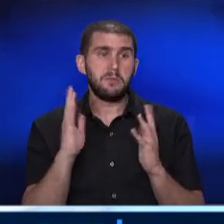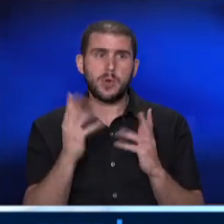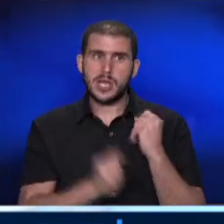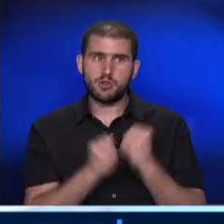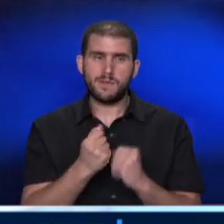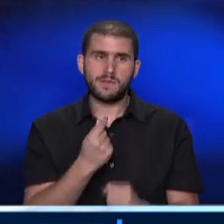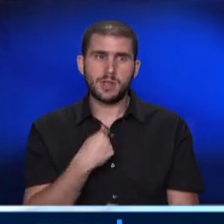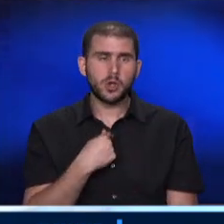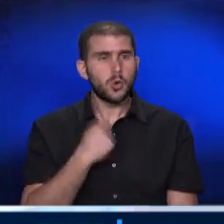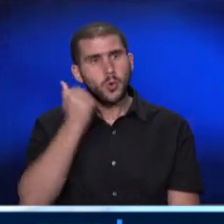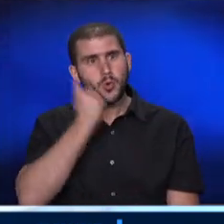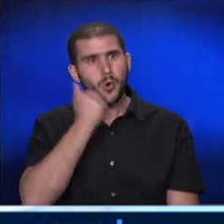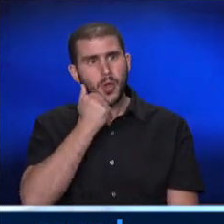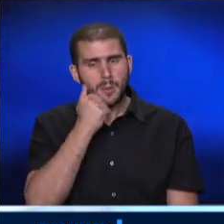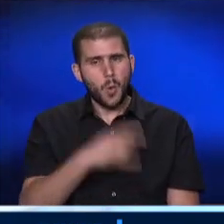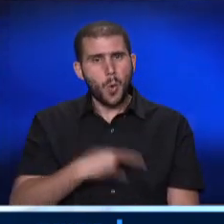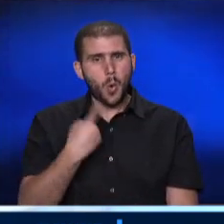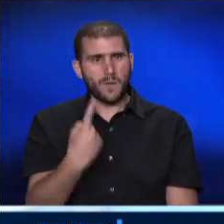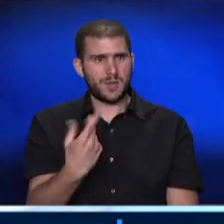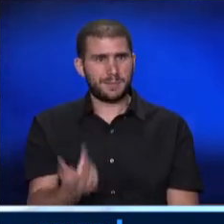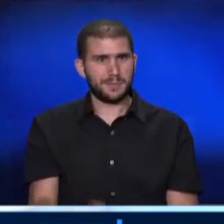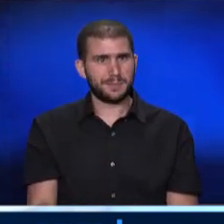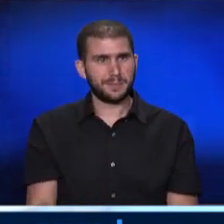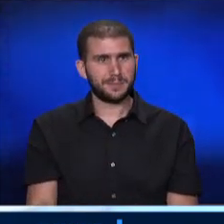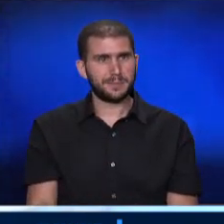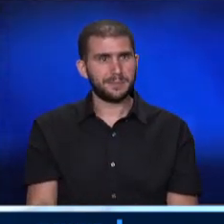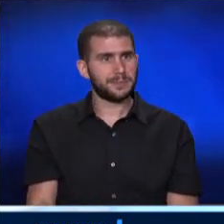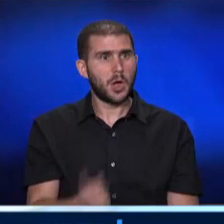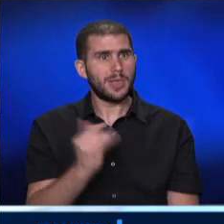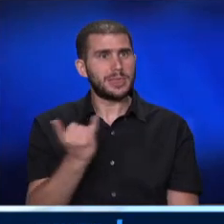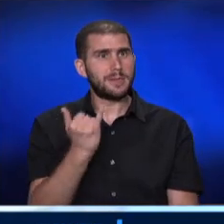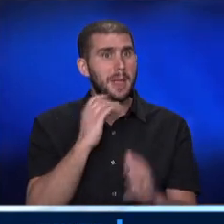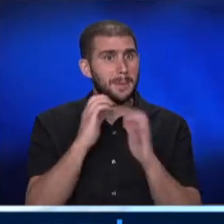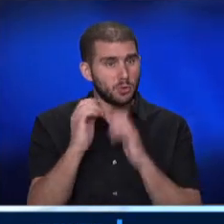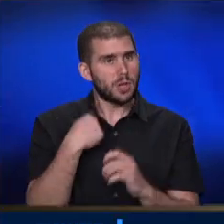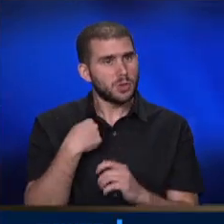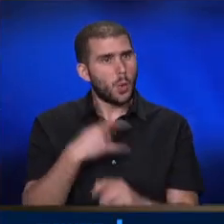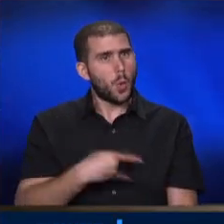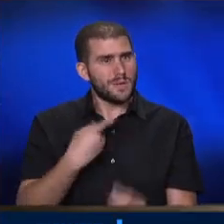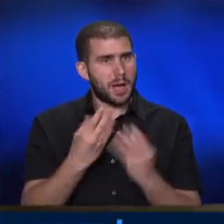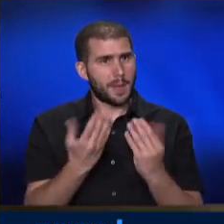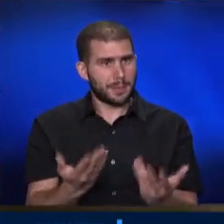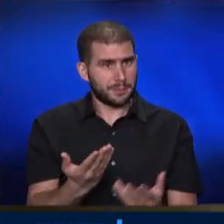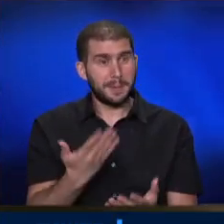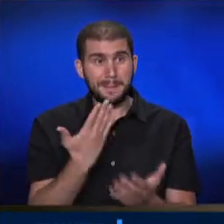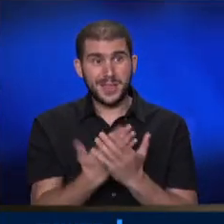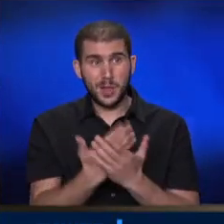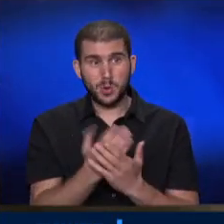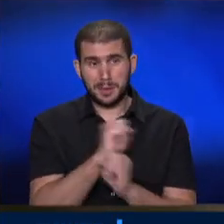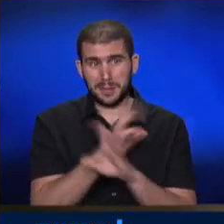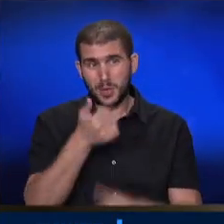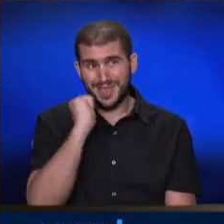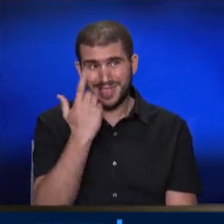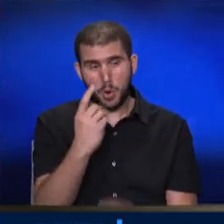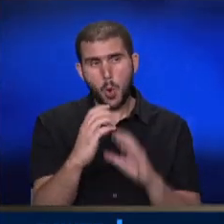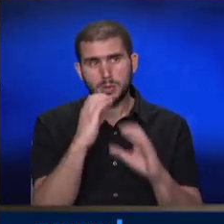ממש כזה קשה, ואנחנו כל היום חווים את הדברים האלה, לא תמיד זה בתקשורת, אבל אנחנו חווים את זה הרבה. בתיעוד הזה שפרסמנו